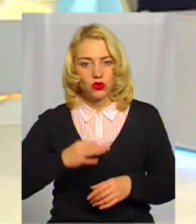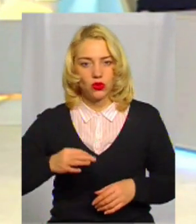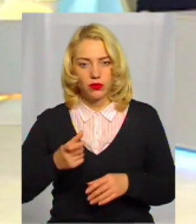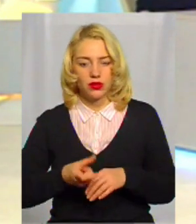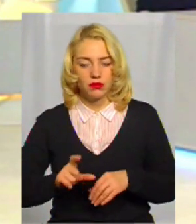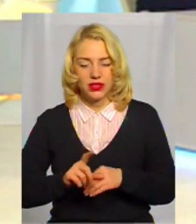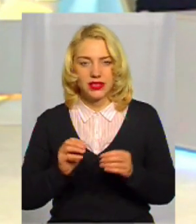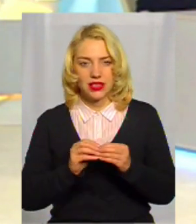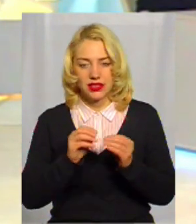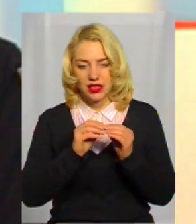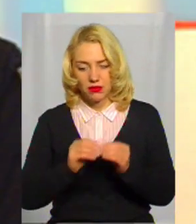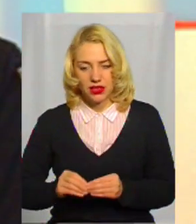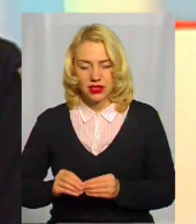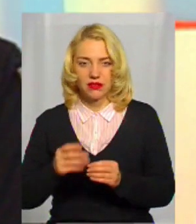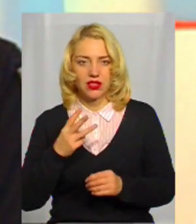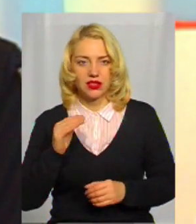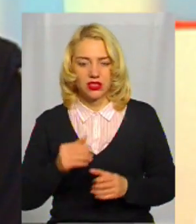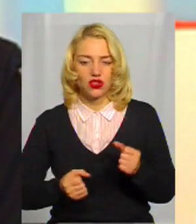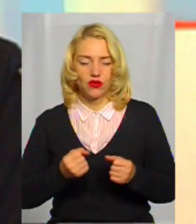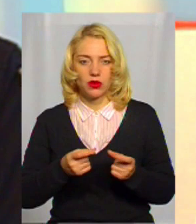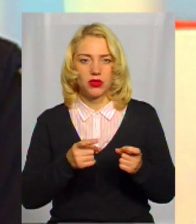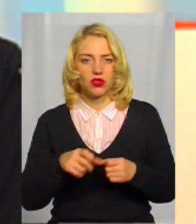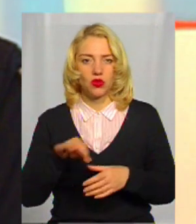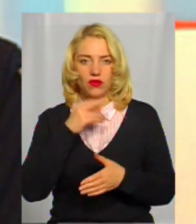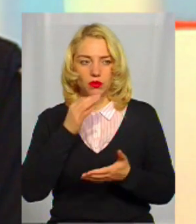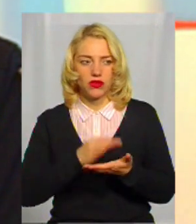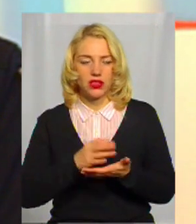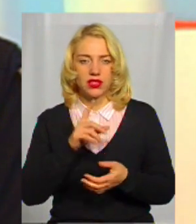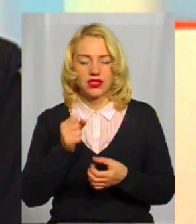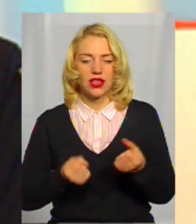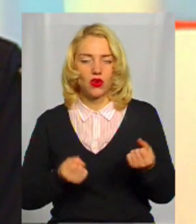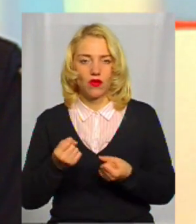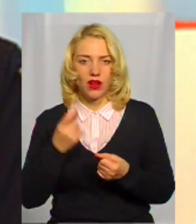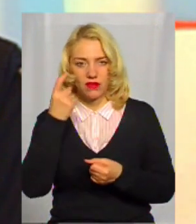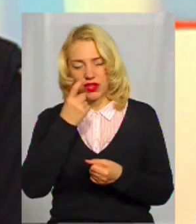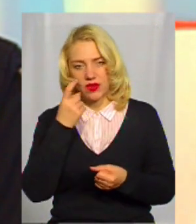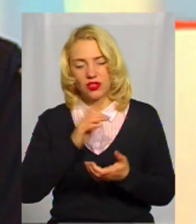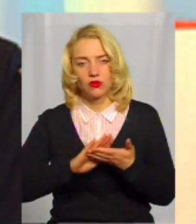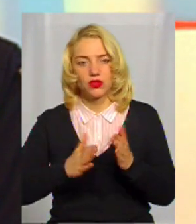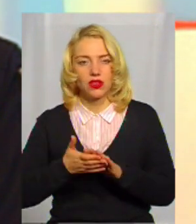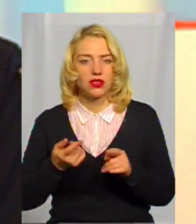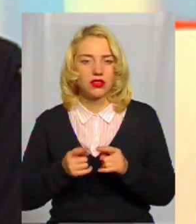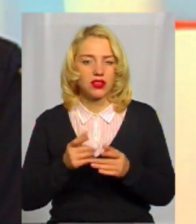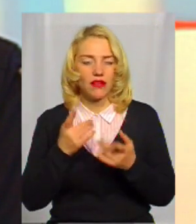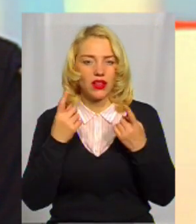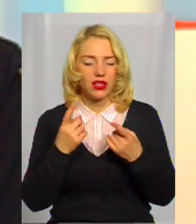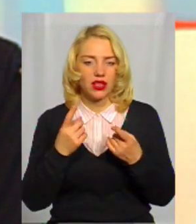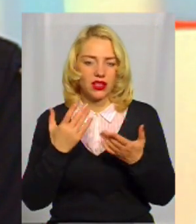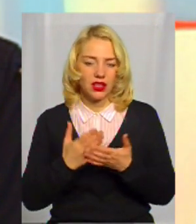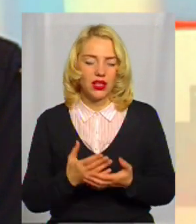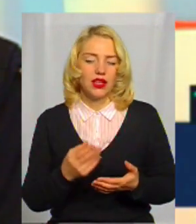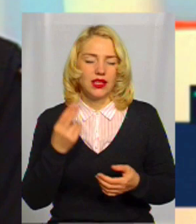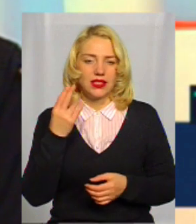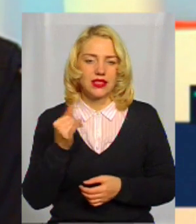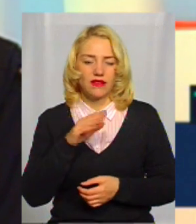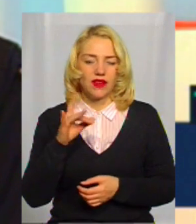за 10 місяців, більше як 3 тисячі водіїв притягнуті до відповідальності за керування в нетверезому стані, що також є дуже великою цифрою, і хотілося б,